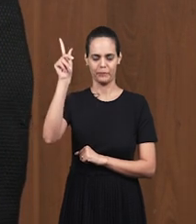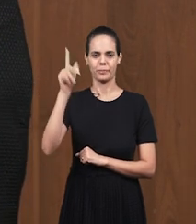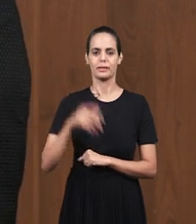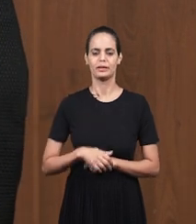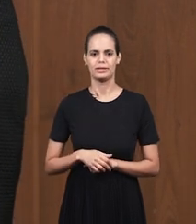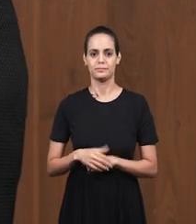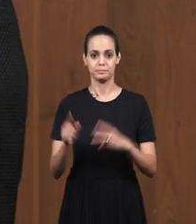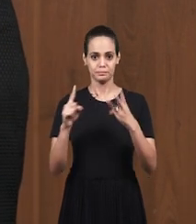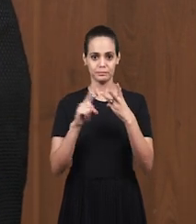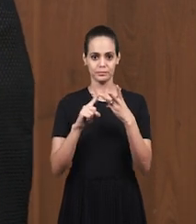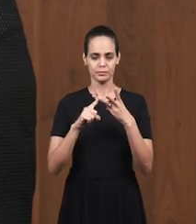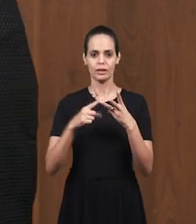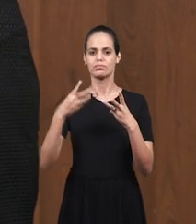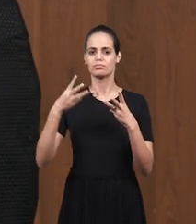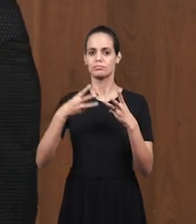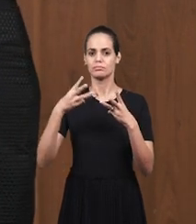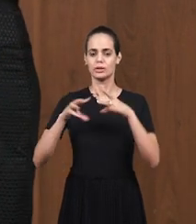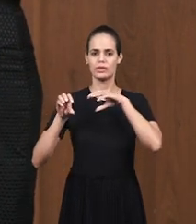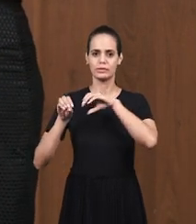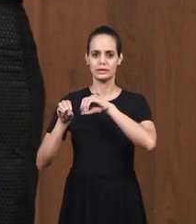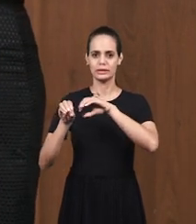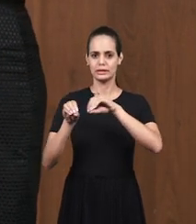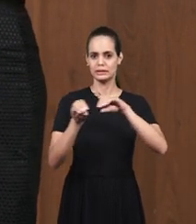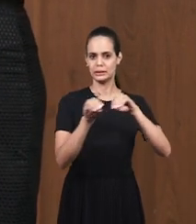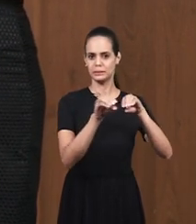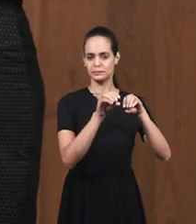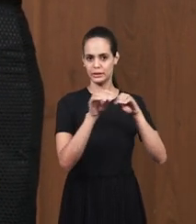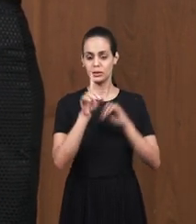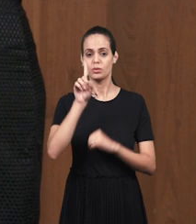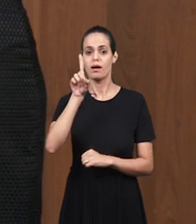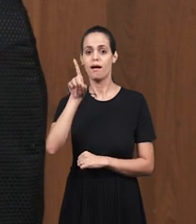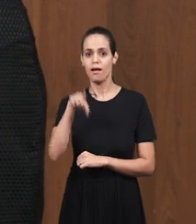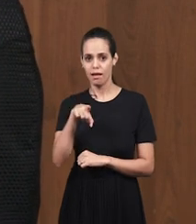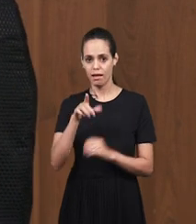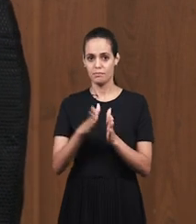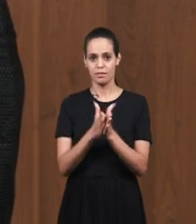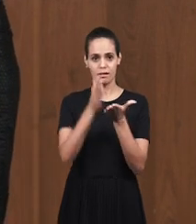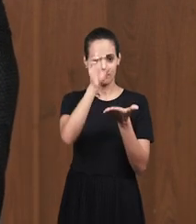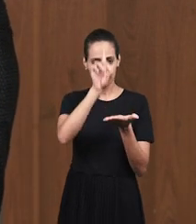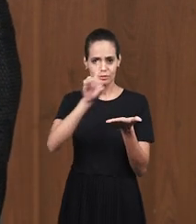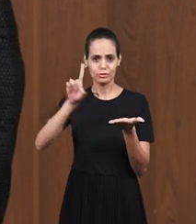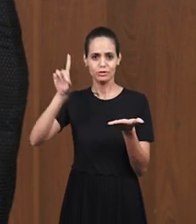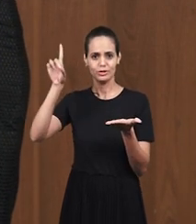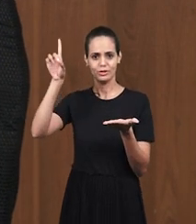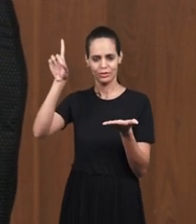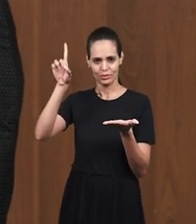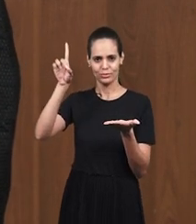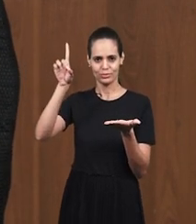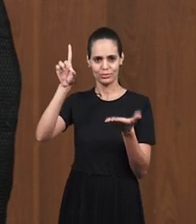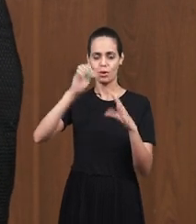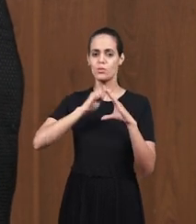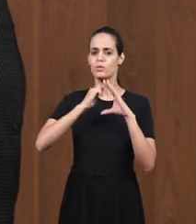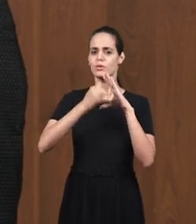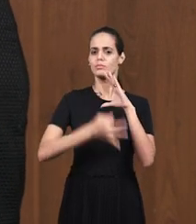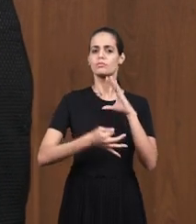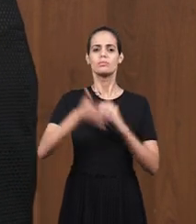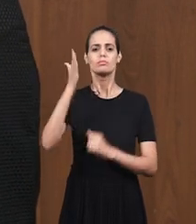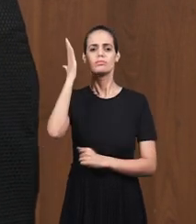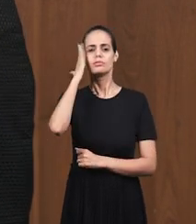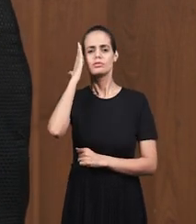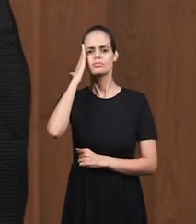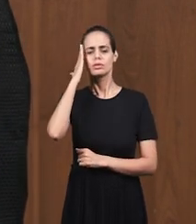Le troisième enseignement que nous allons apprendre aujourd'hui est sur la parole de Dieu, dans l'aspect de la